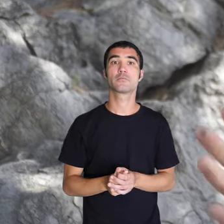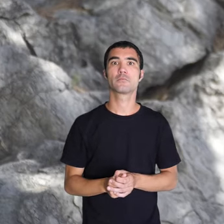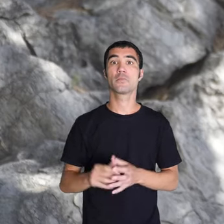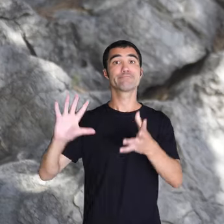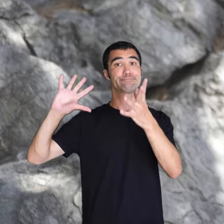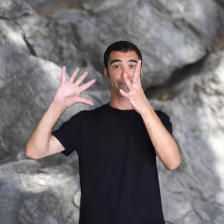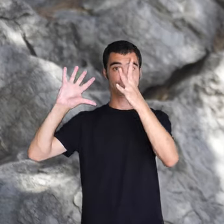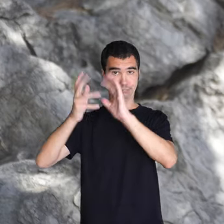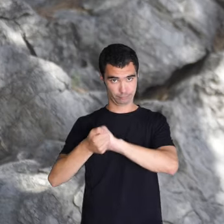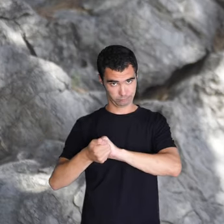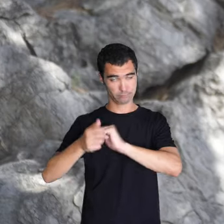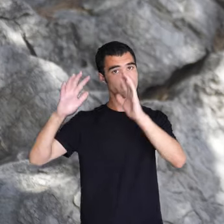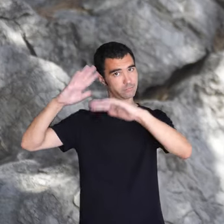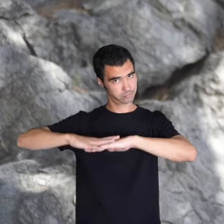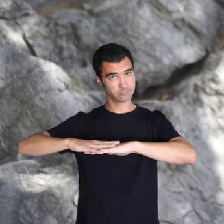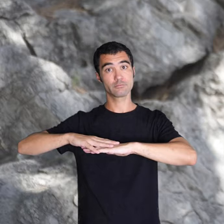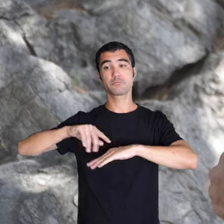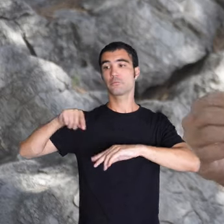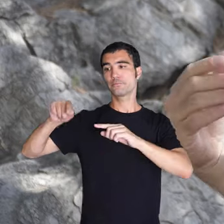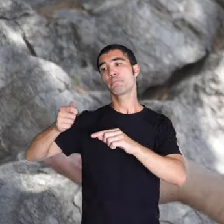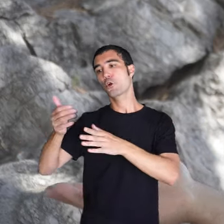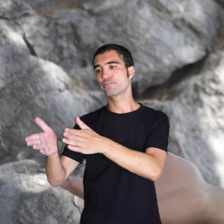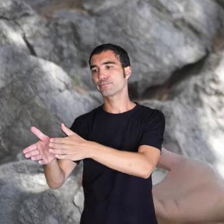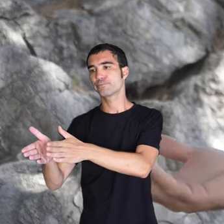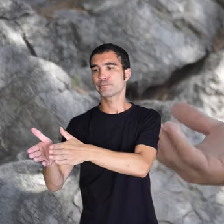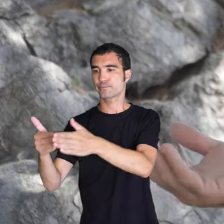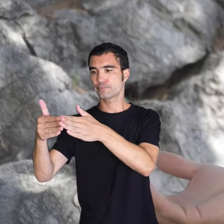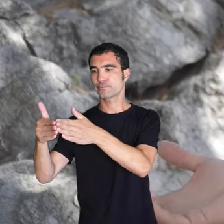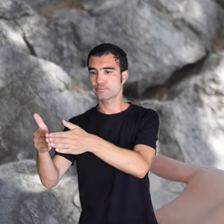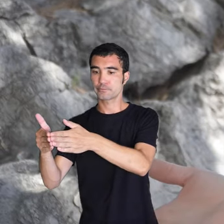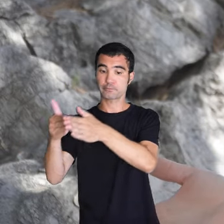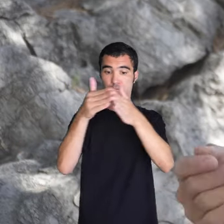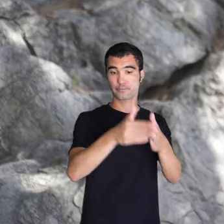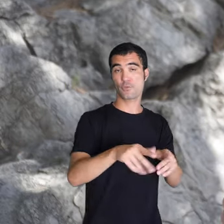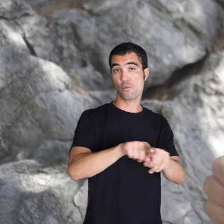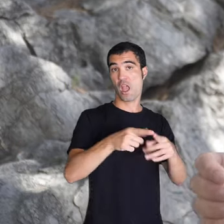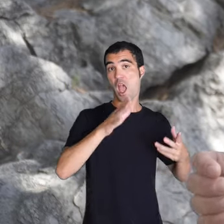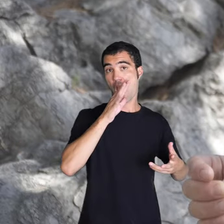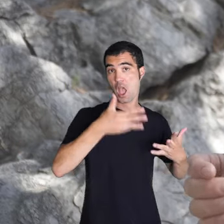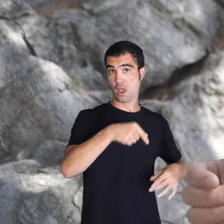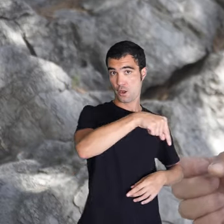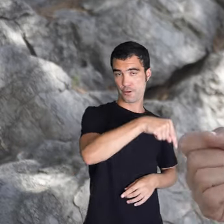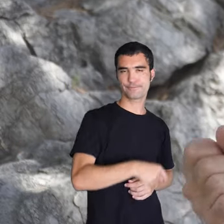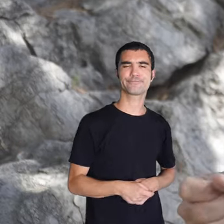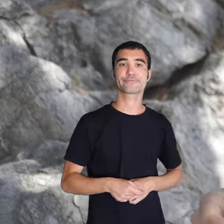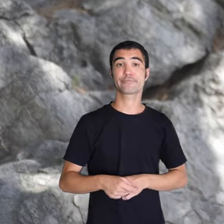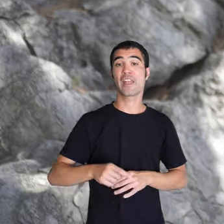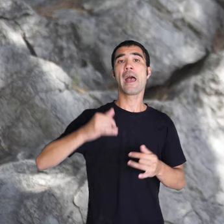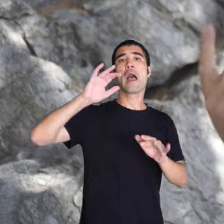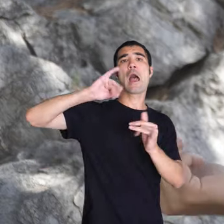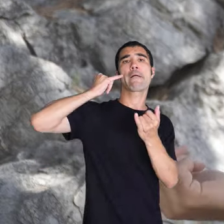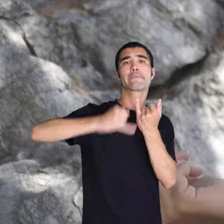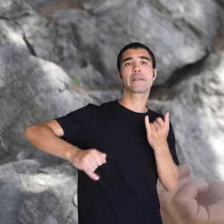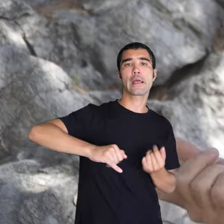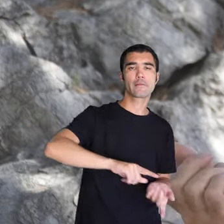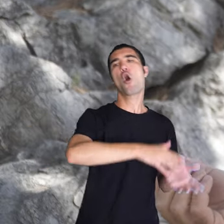la varen tomar, d'allà no varen moure una micona més cap aquí on som, i ara finalment ho hem mogut